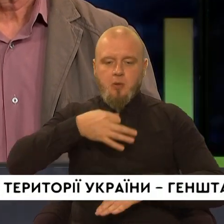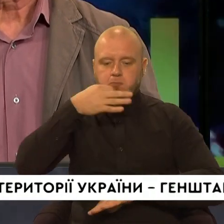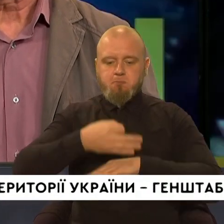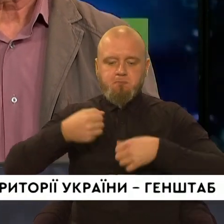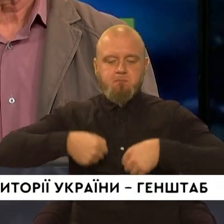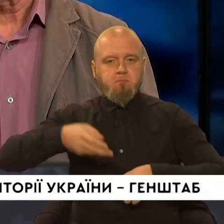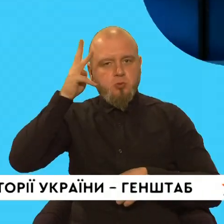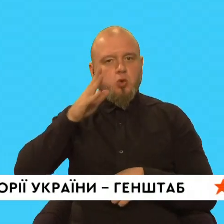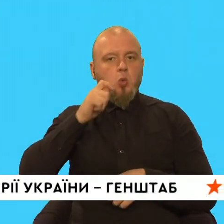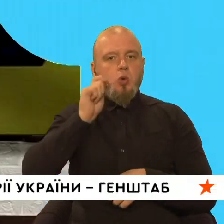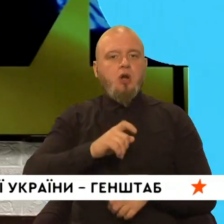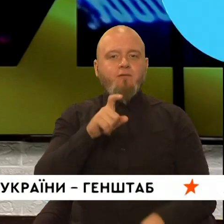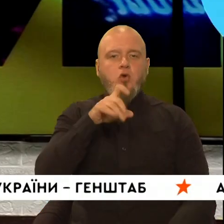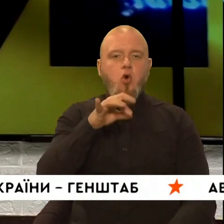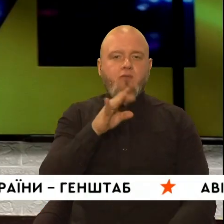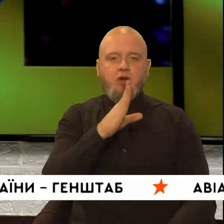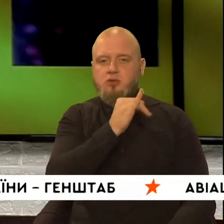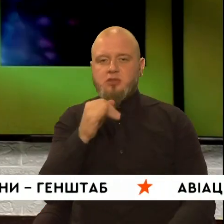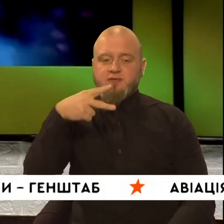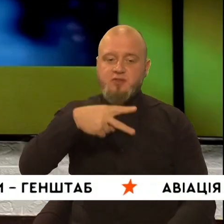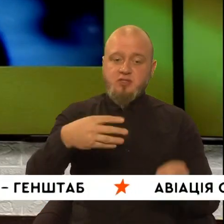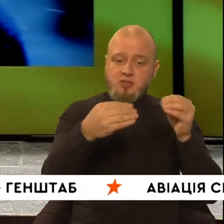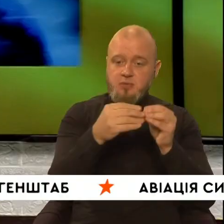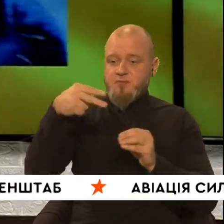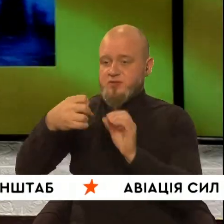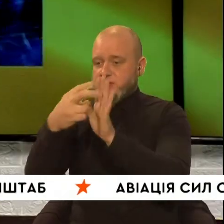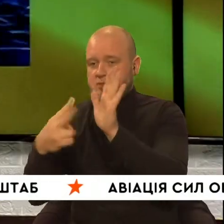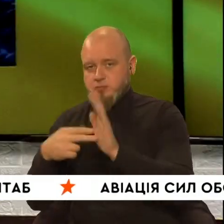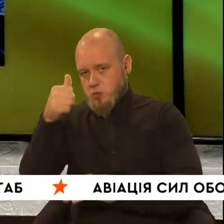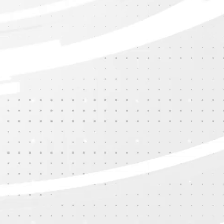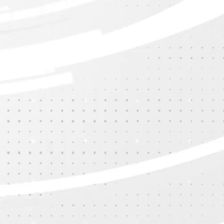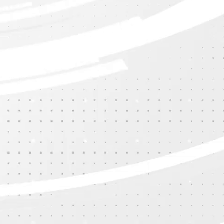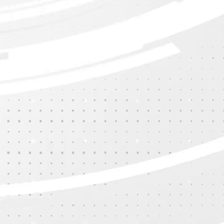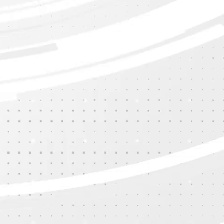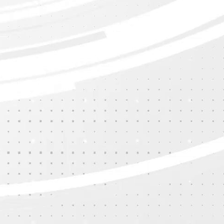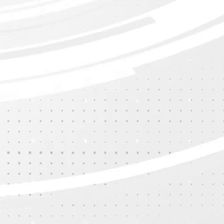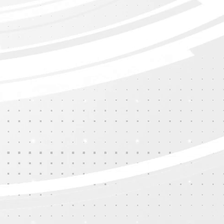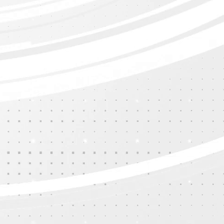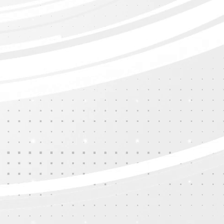посол України у Хорватії в 2010-2017 роках.